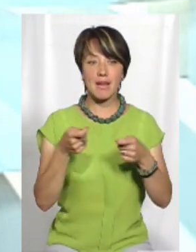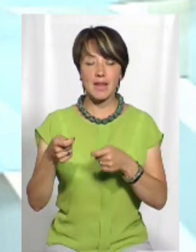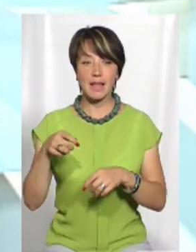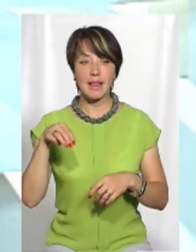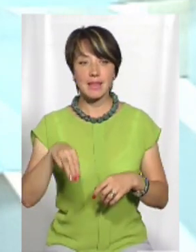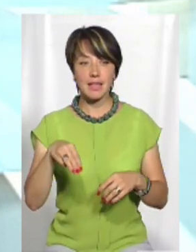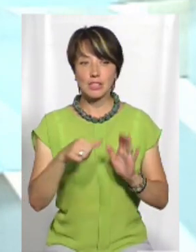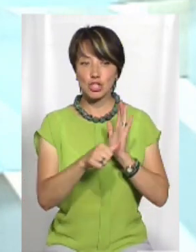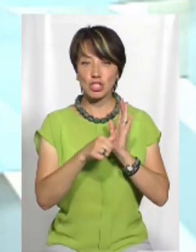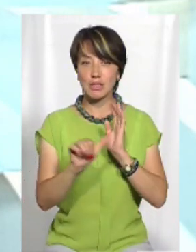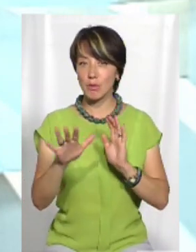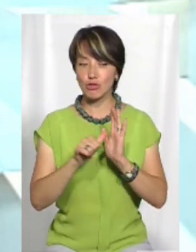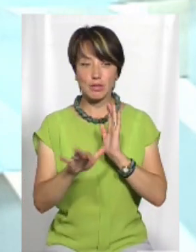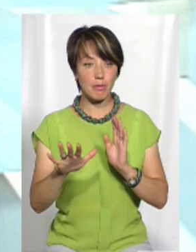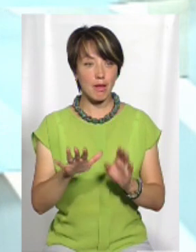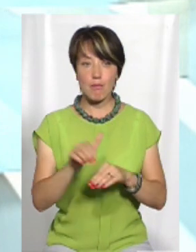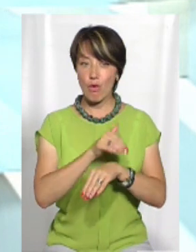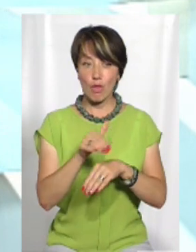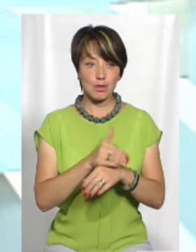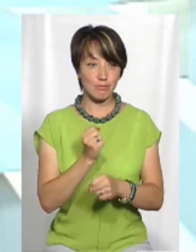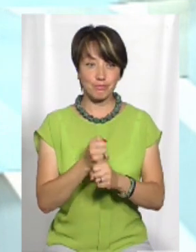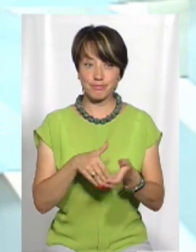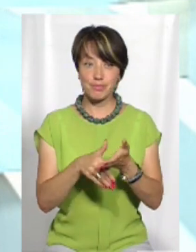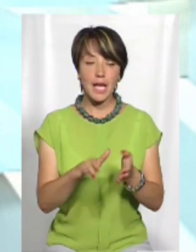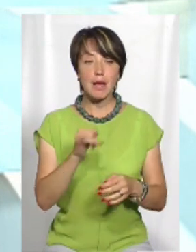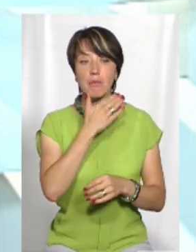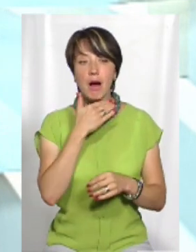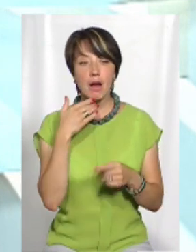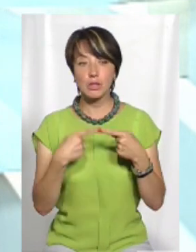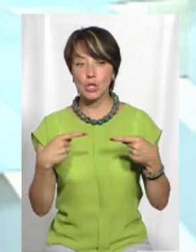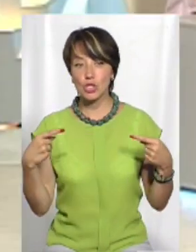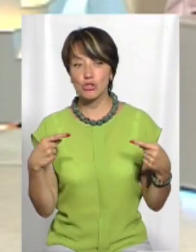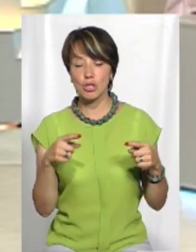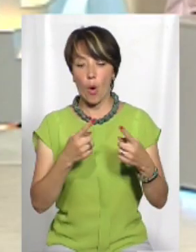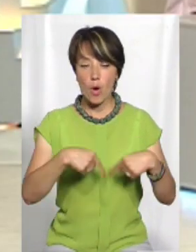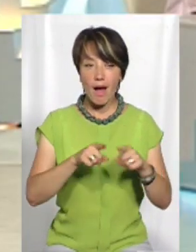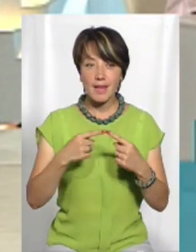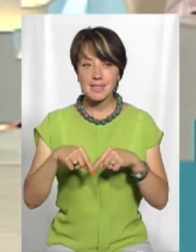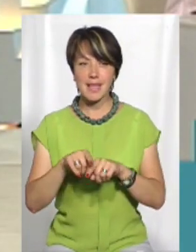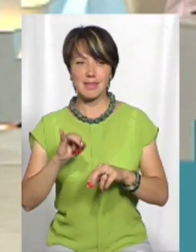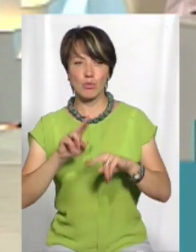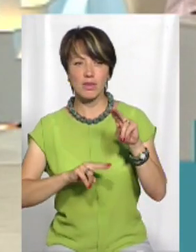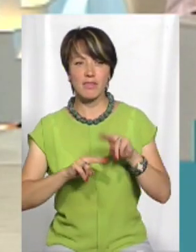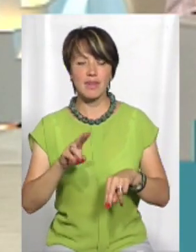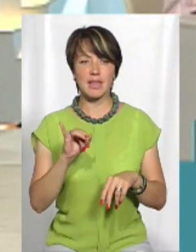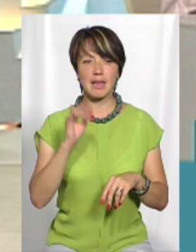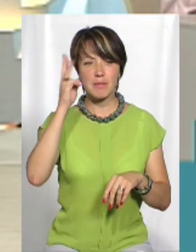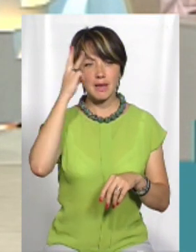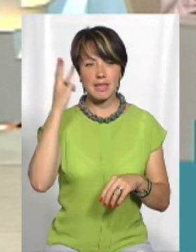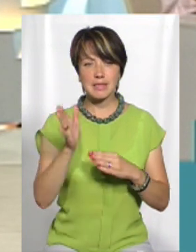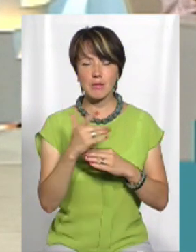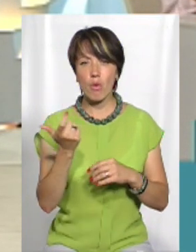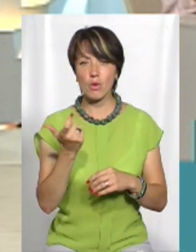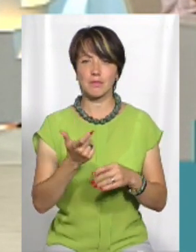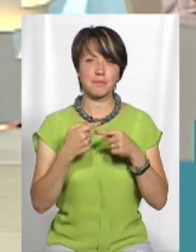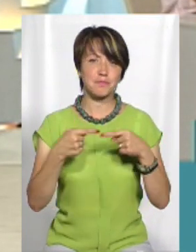Таксі 65-65, молодці, спрацювали. Ну і багато інших організацій, і будівельних, і Хмельницький рибгосп, всі